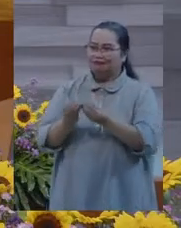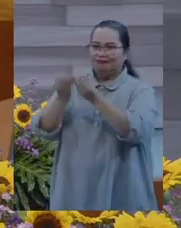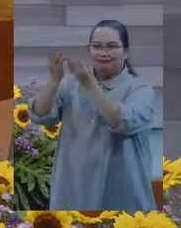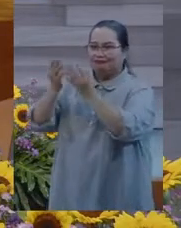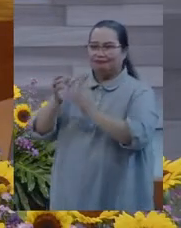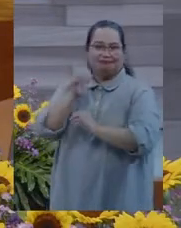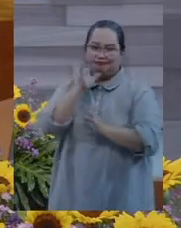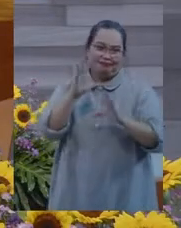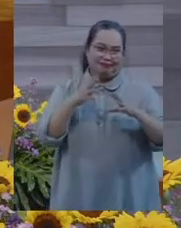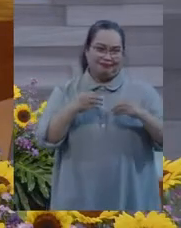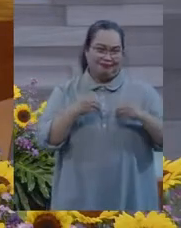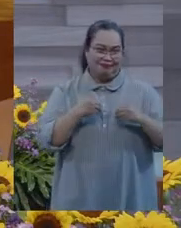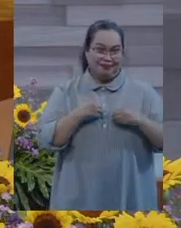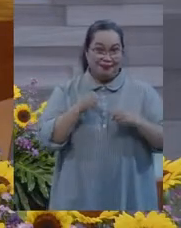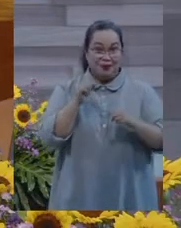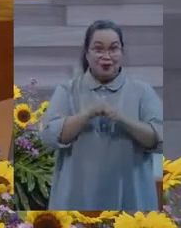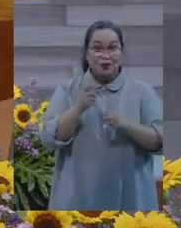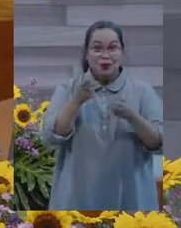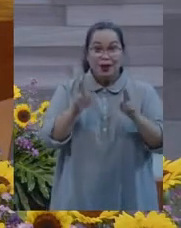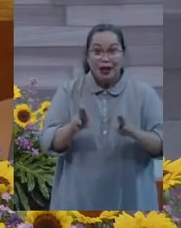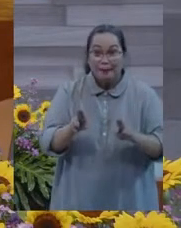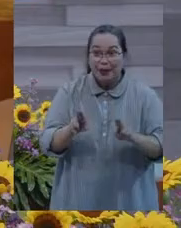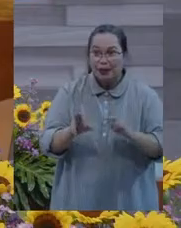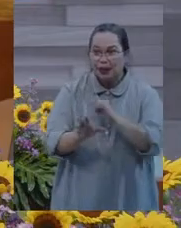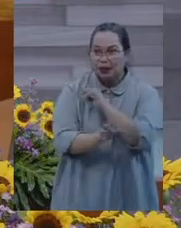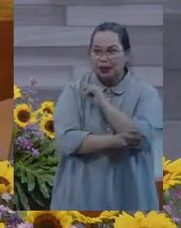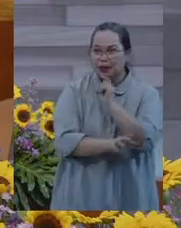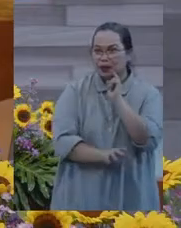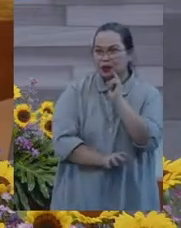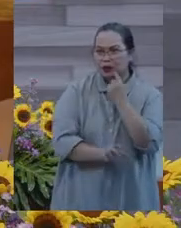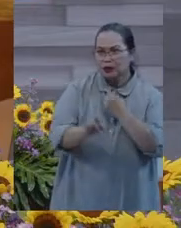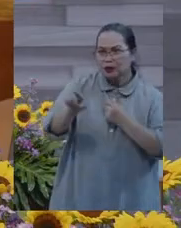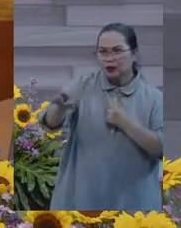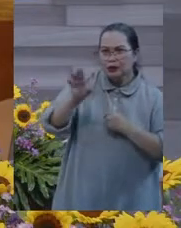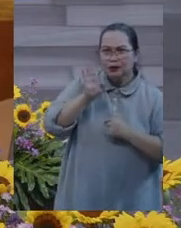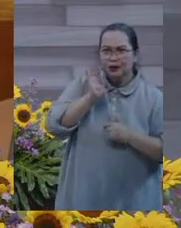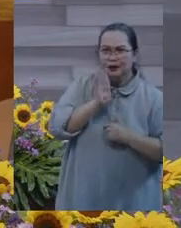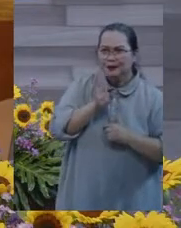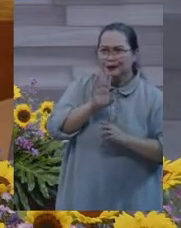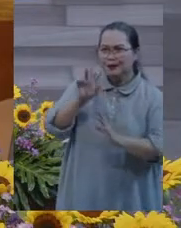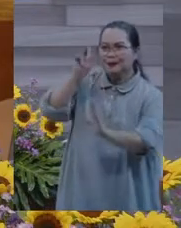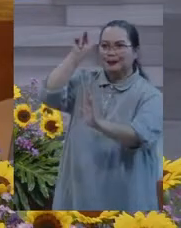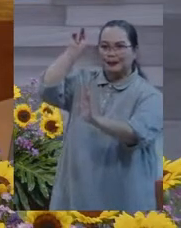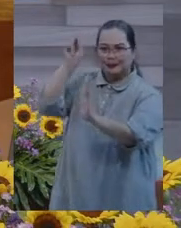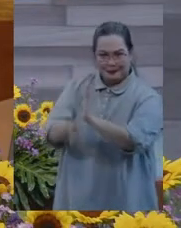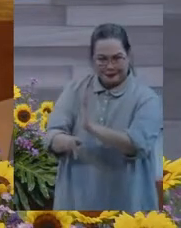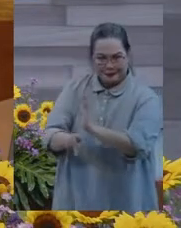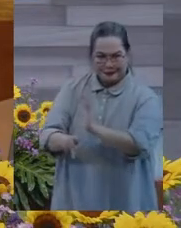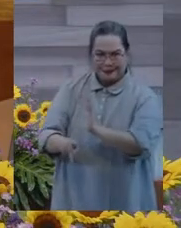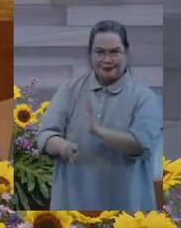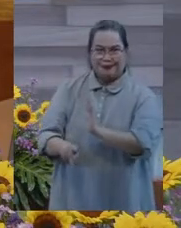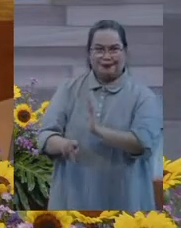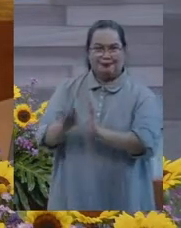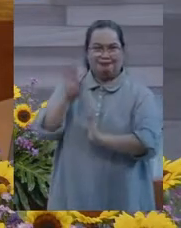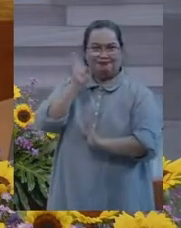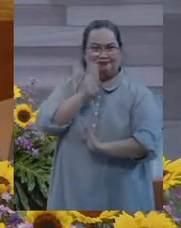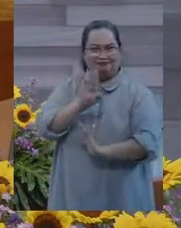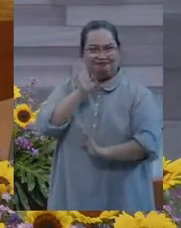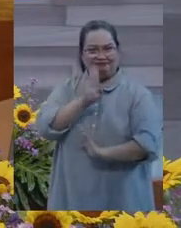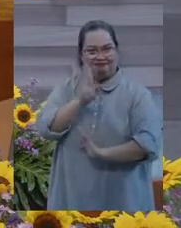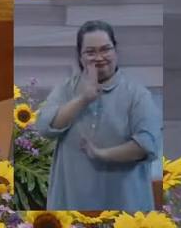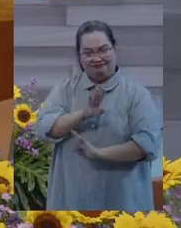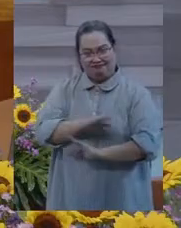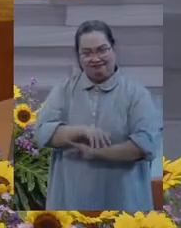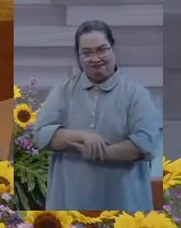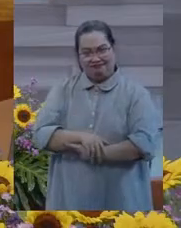Sa galit niya, pinatay niya ang kanyang kapatid. Siya ang unang firstborn, siya rin ang